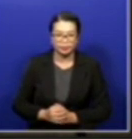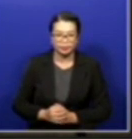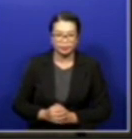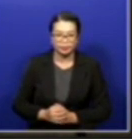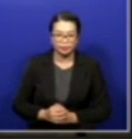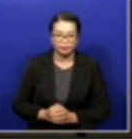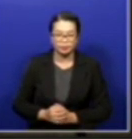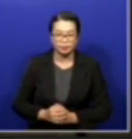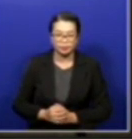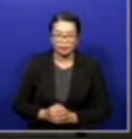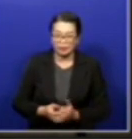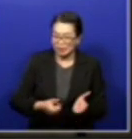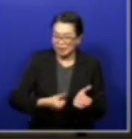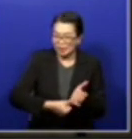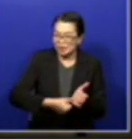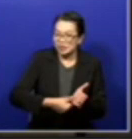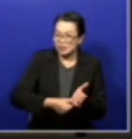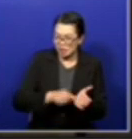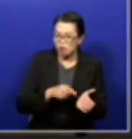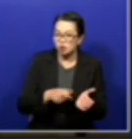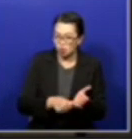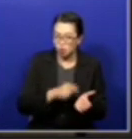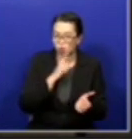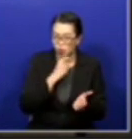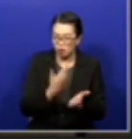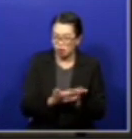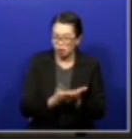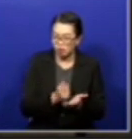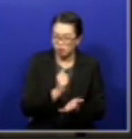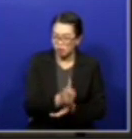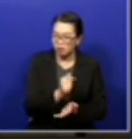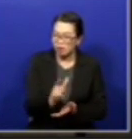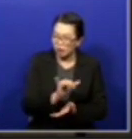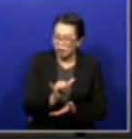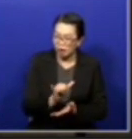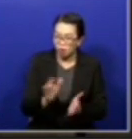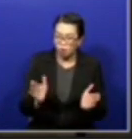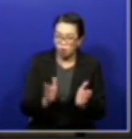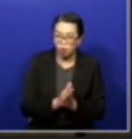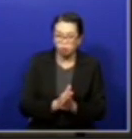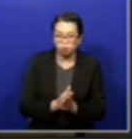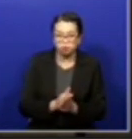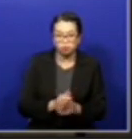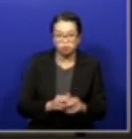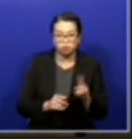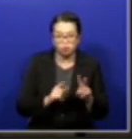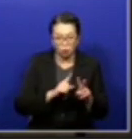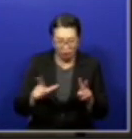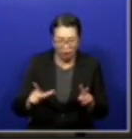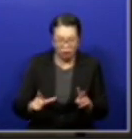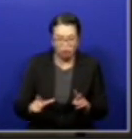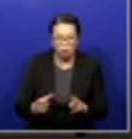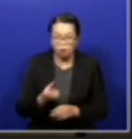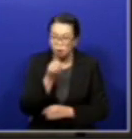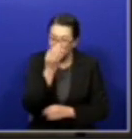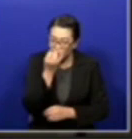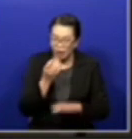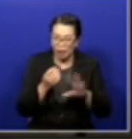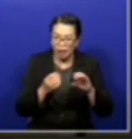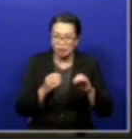นี่ค้าง 2,000 กว่าล้านสะสมมานะถ้าคิดเป็นดอกเบี้ยต่อปี50ล้านบาท